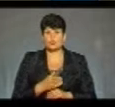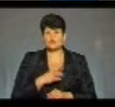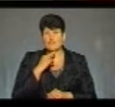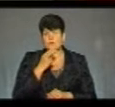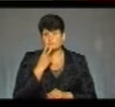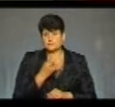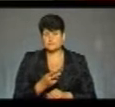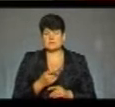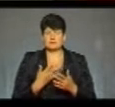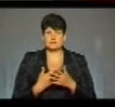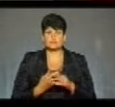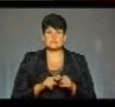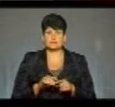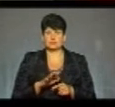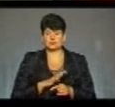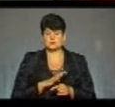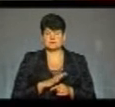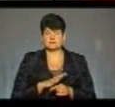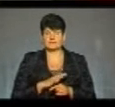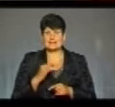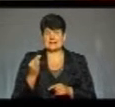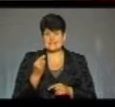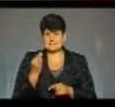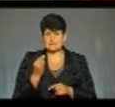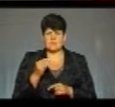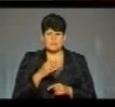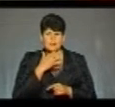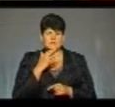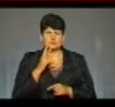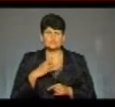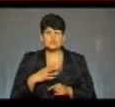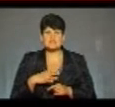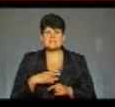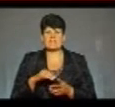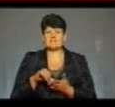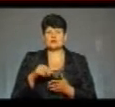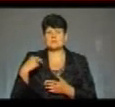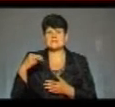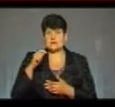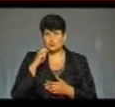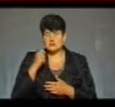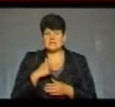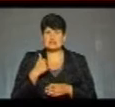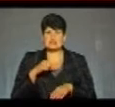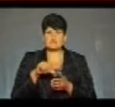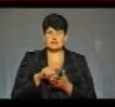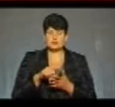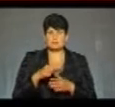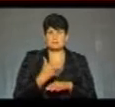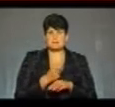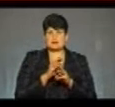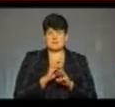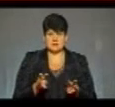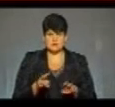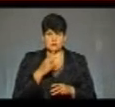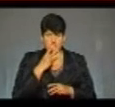увагу на, напевно, це були такі цікаво, багато хто очікував, це виступ президента України і виступ прем'єр-міністра. Так? Якщо виступ президента